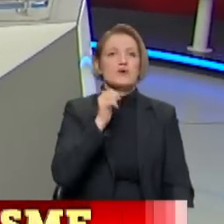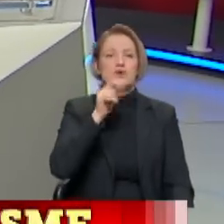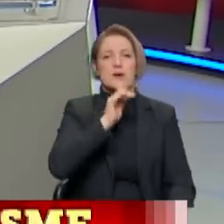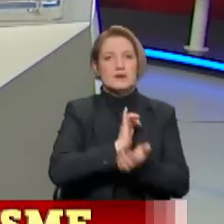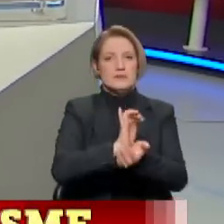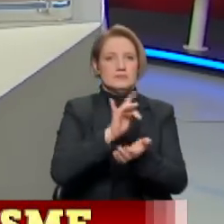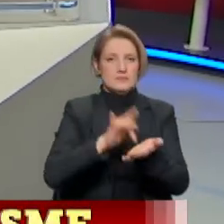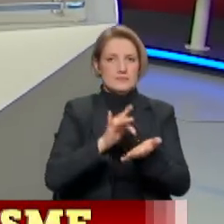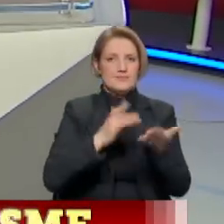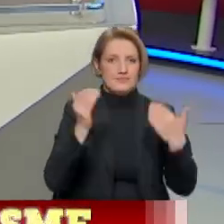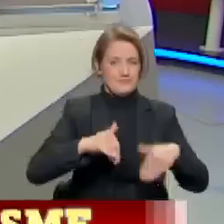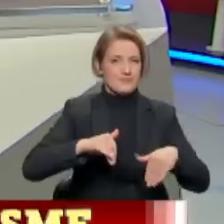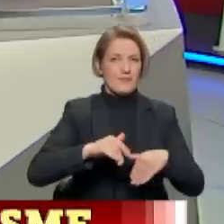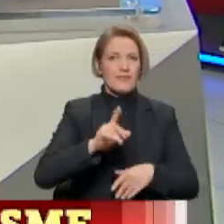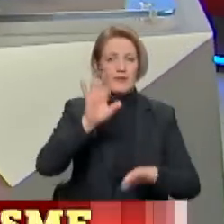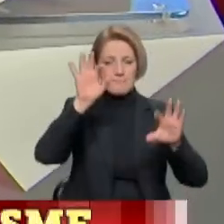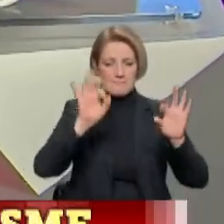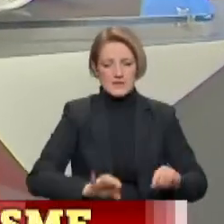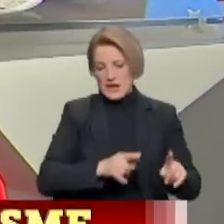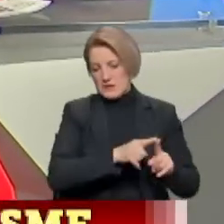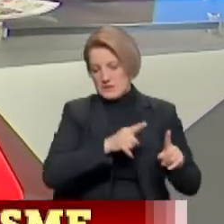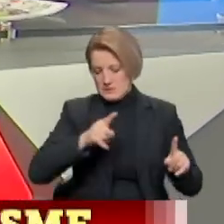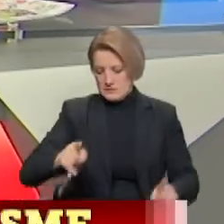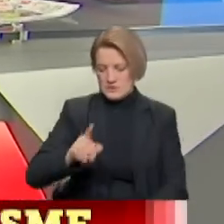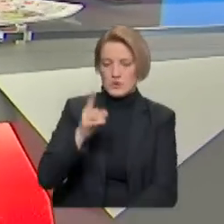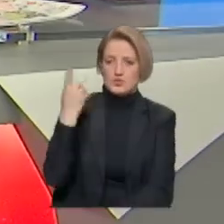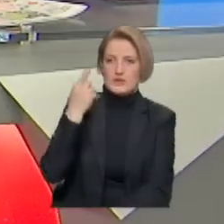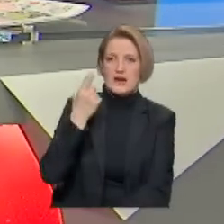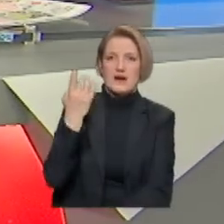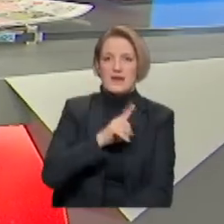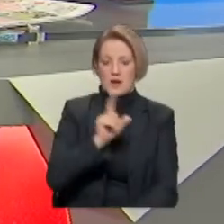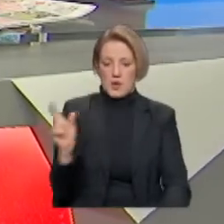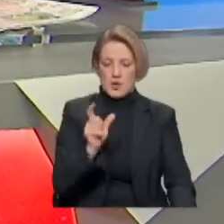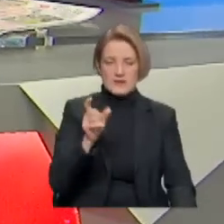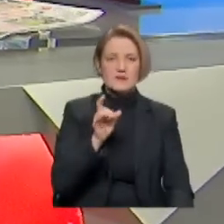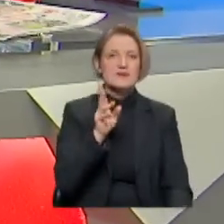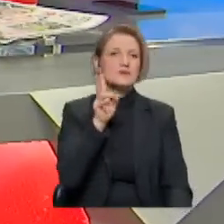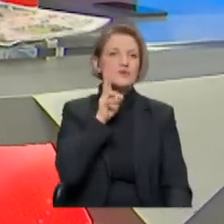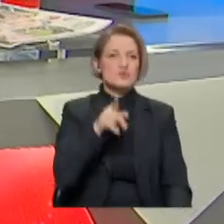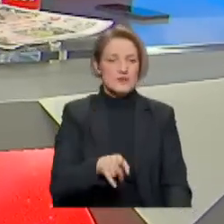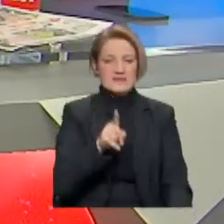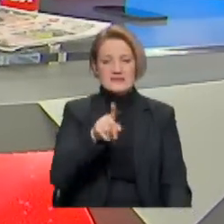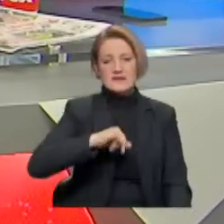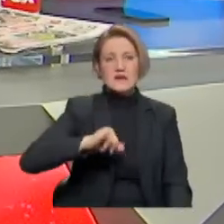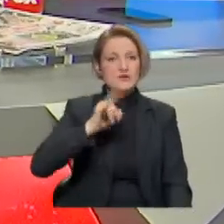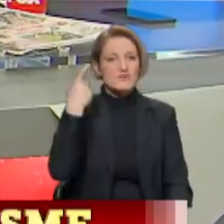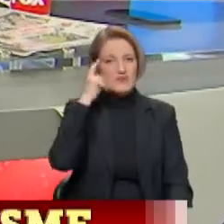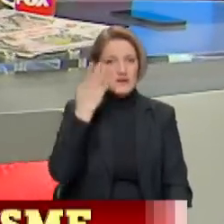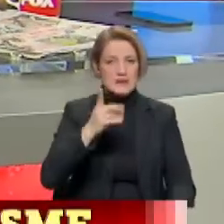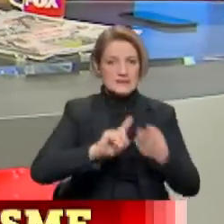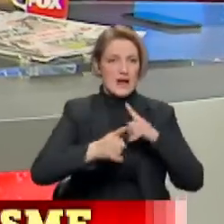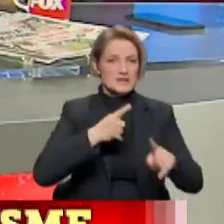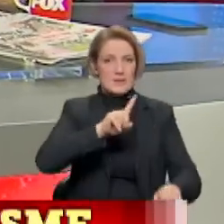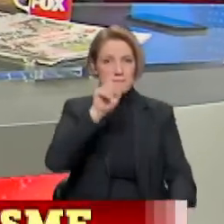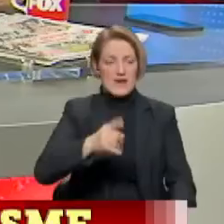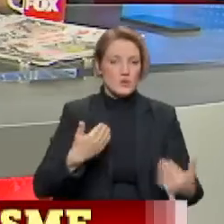geliyor. Başlangıcından düne kadar bir özetleme yaparsanız ve neticede sizin yaklaşımınız siyasi mi